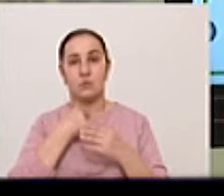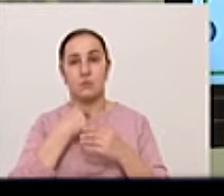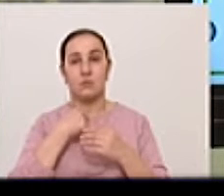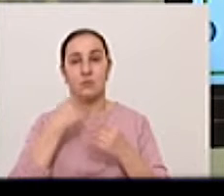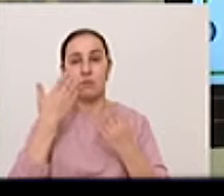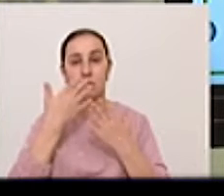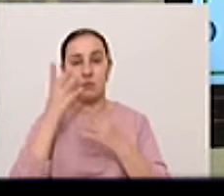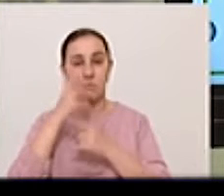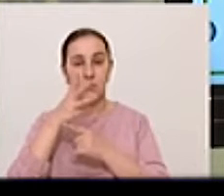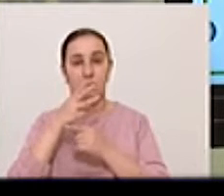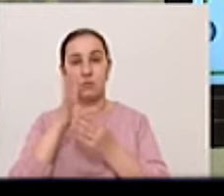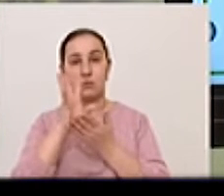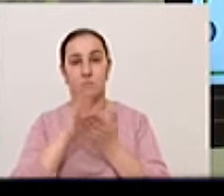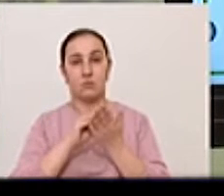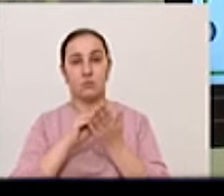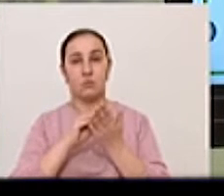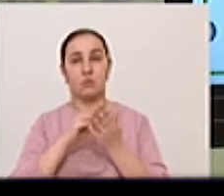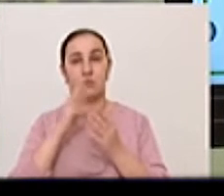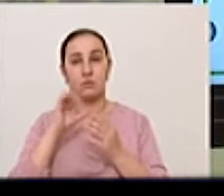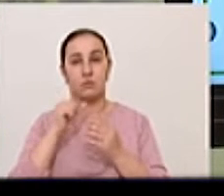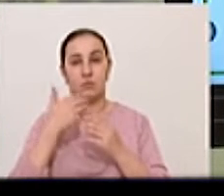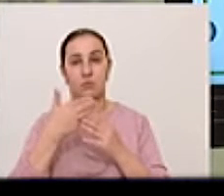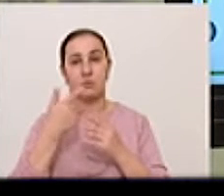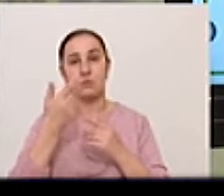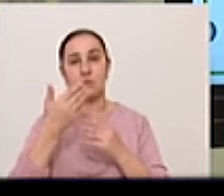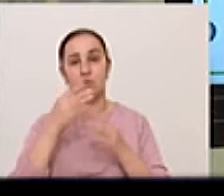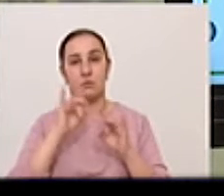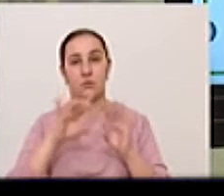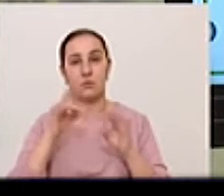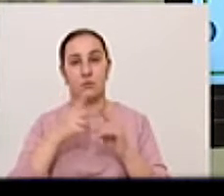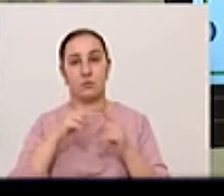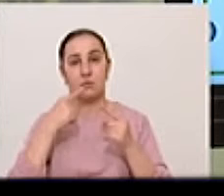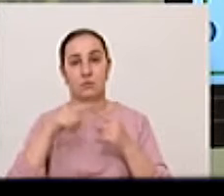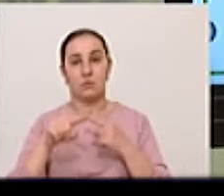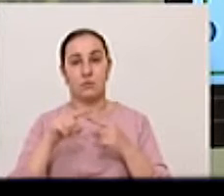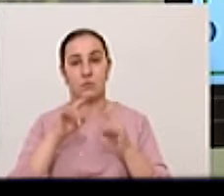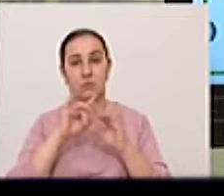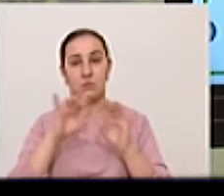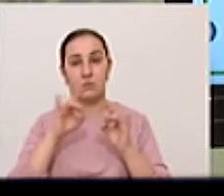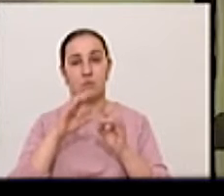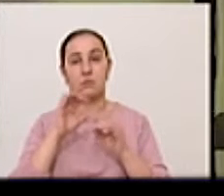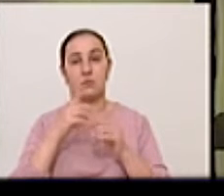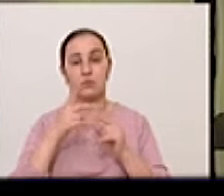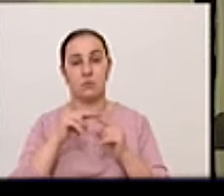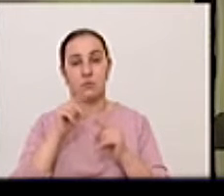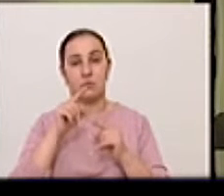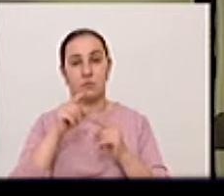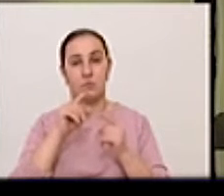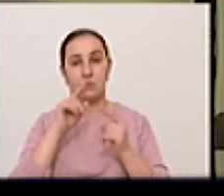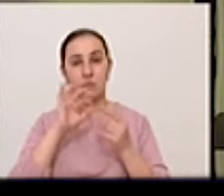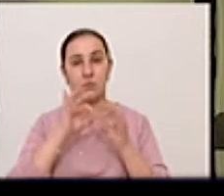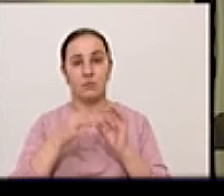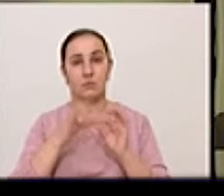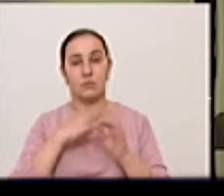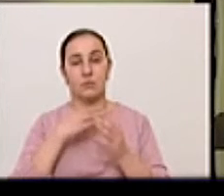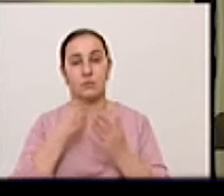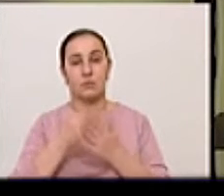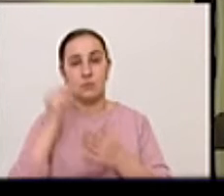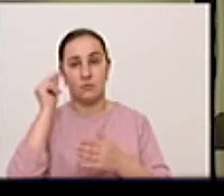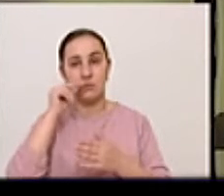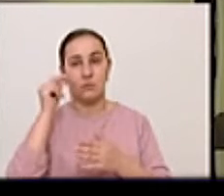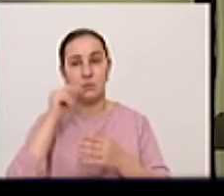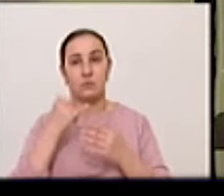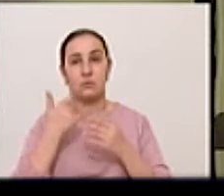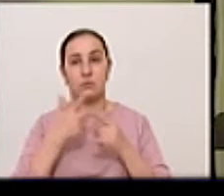video yozuv qilib ko'chirib olish va ular talaffuzidagi farqlarni izohlash orqali bayon qiling. Aziz